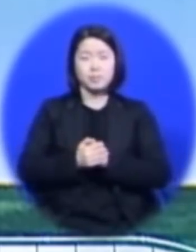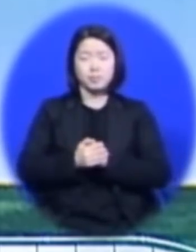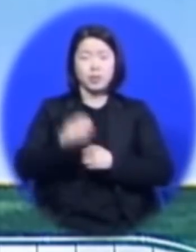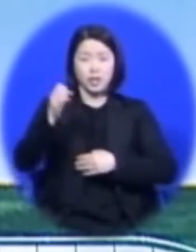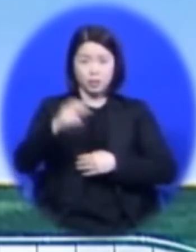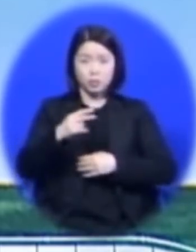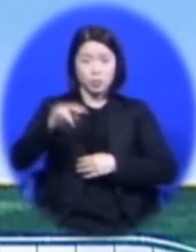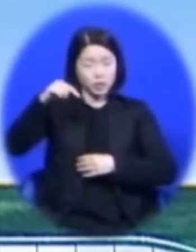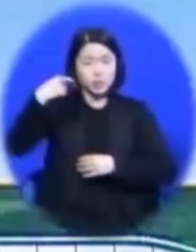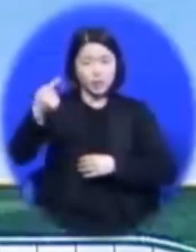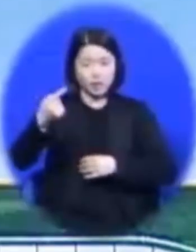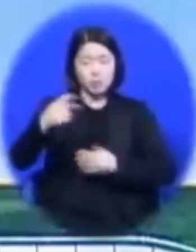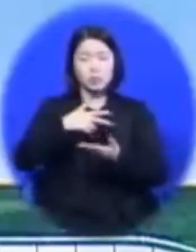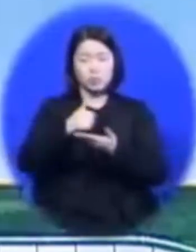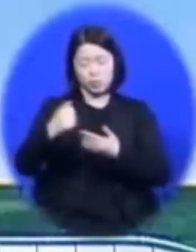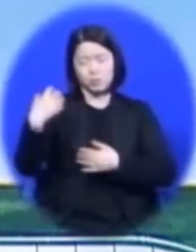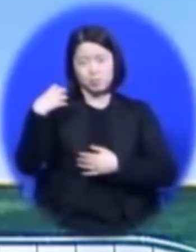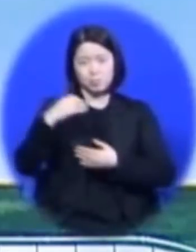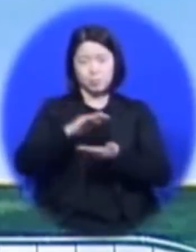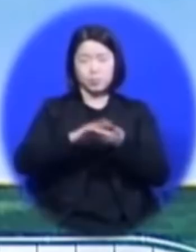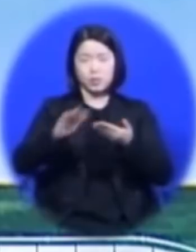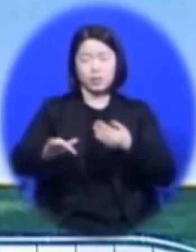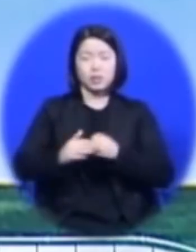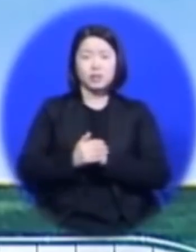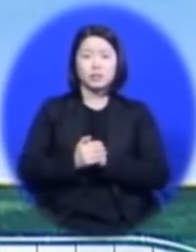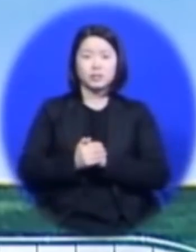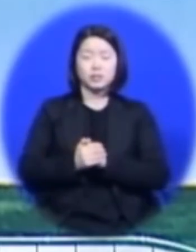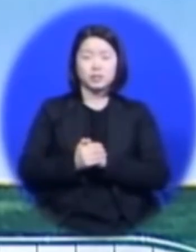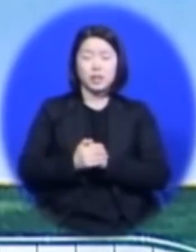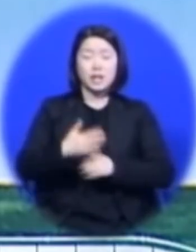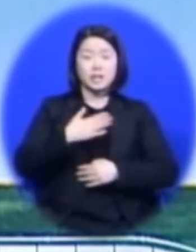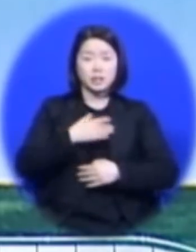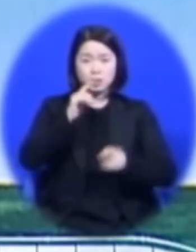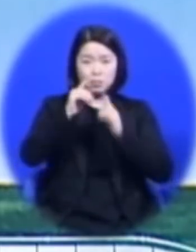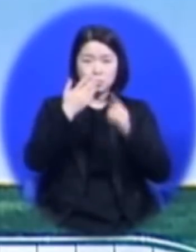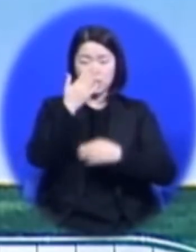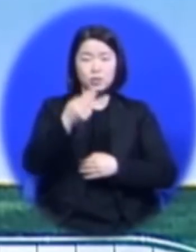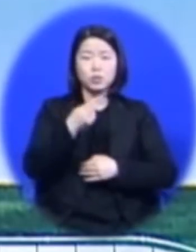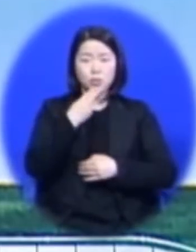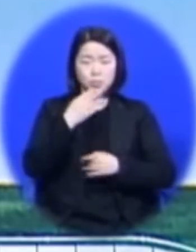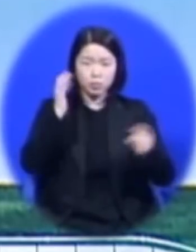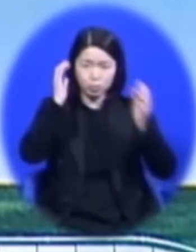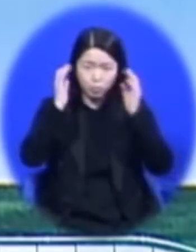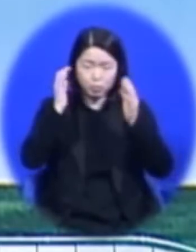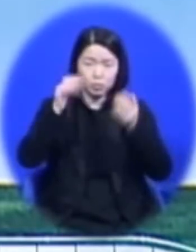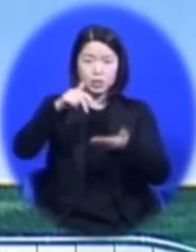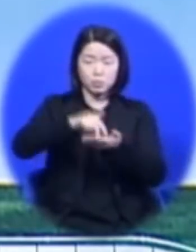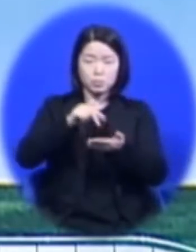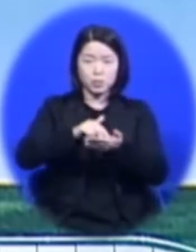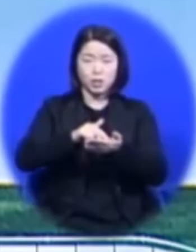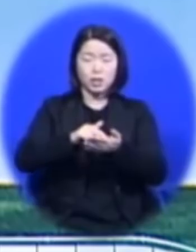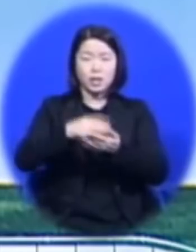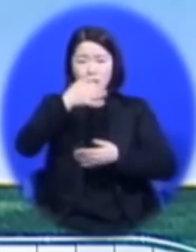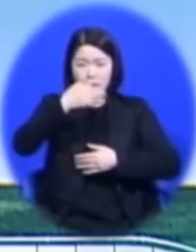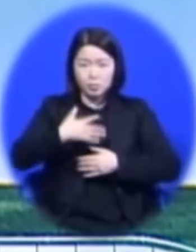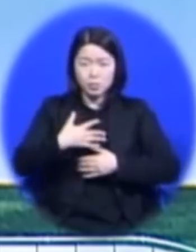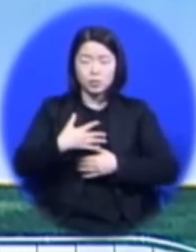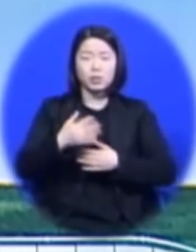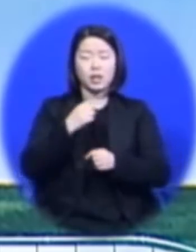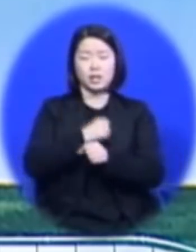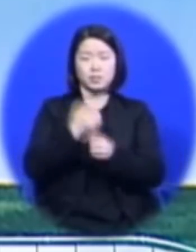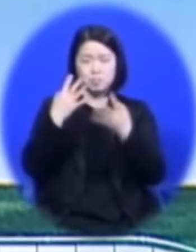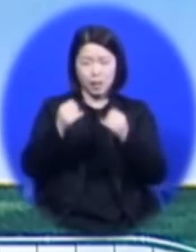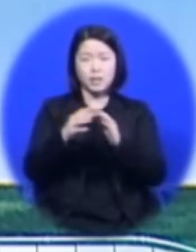그리고 그 다음엔 주님이 아십니다 저는 말할 수 없는 고통 스러운 용 편에 힘들어하는 많은 일들을